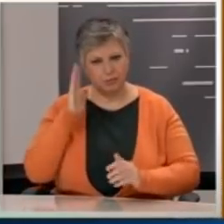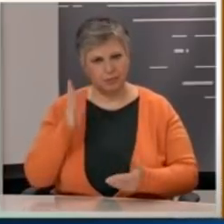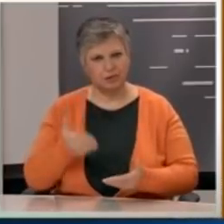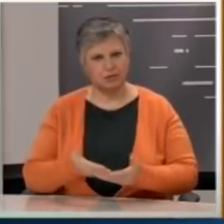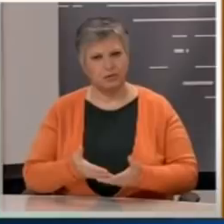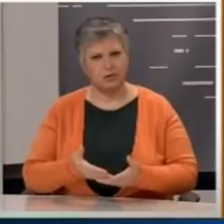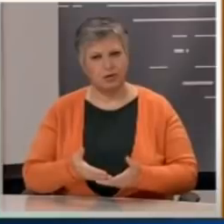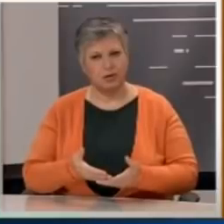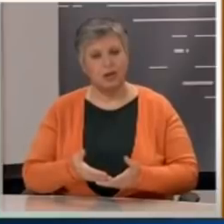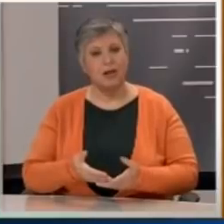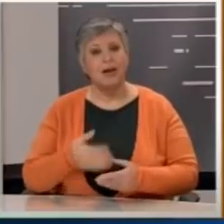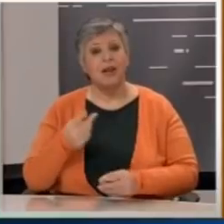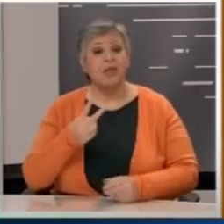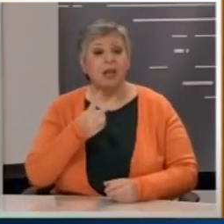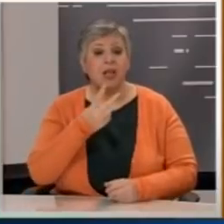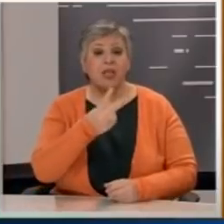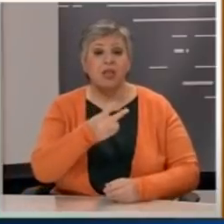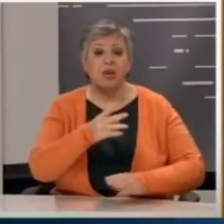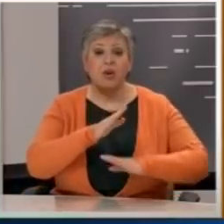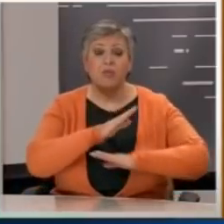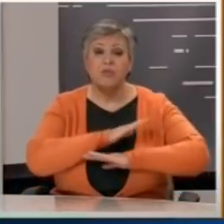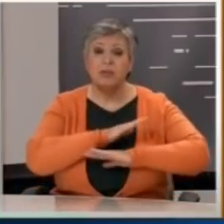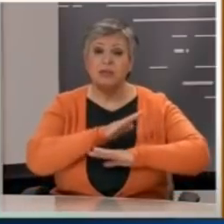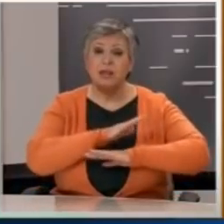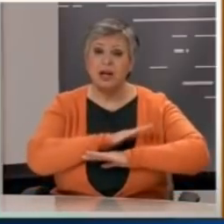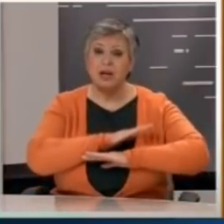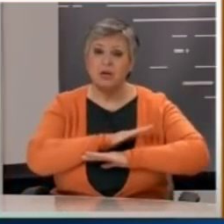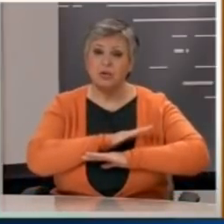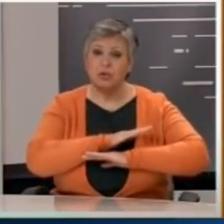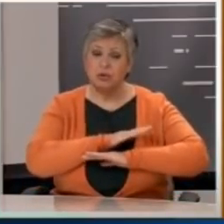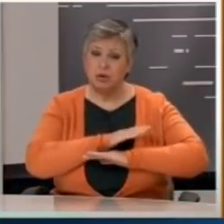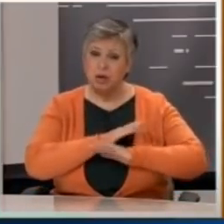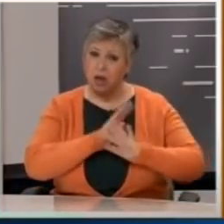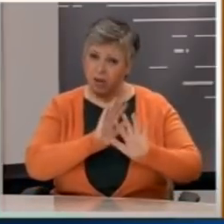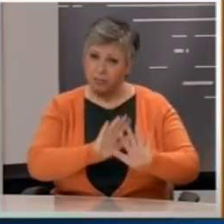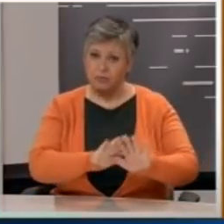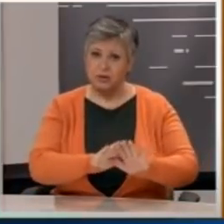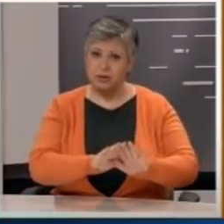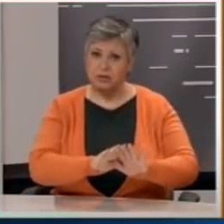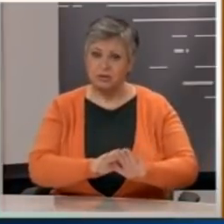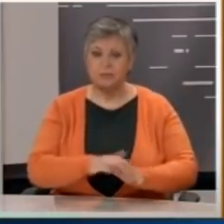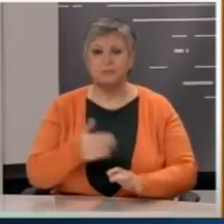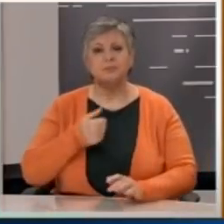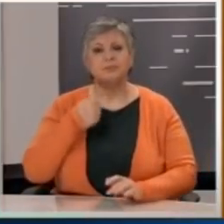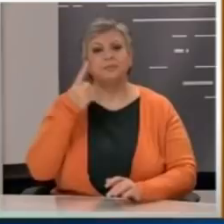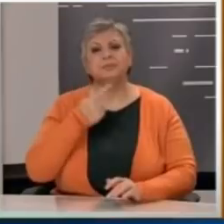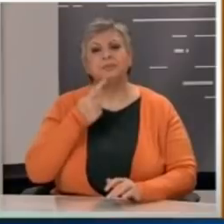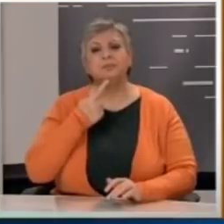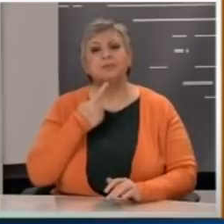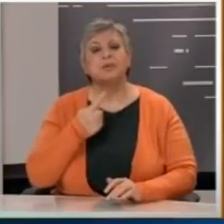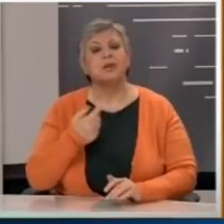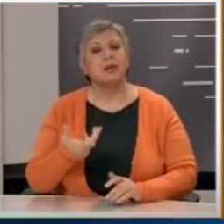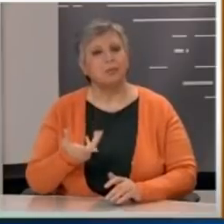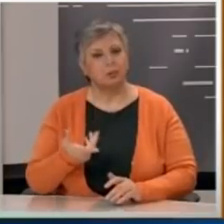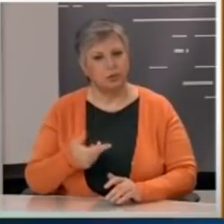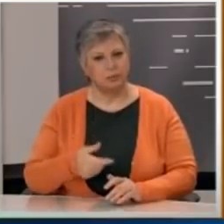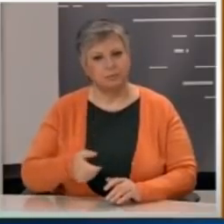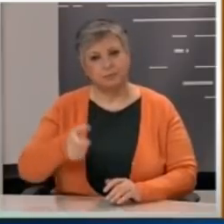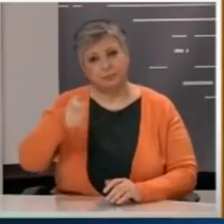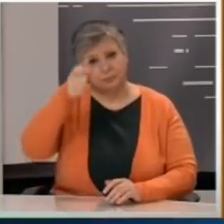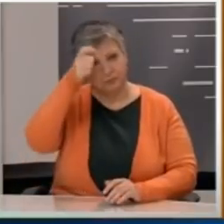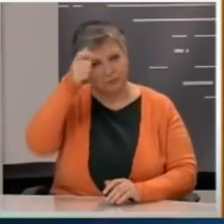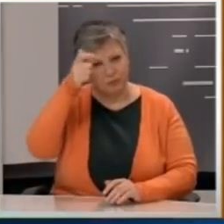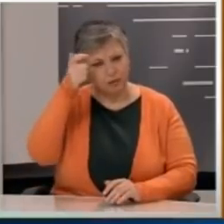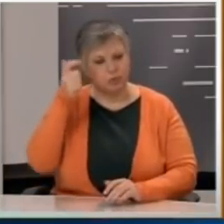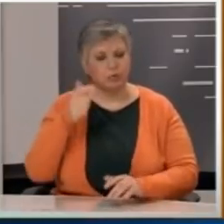Επομένως αφήνεις τους δύο φαντάρους. Εγώ προσωπικά θα πω τι πιστεύω ότι συνέβη. Εγώ πιστεύω ότι οι Τούρκοι παρακολουθούσαν